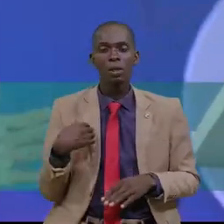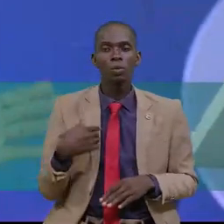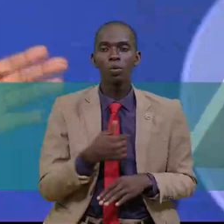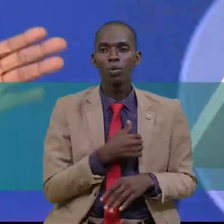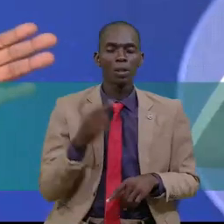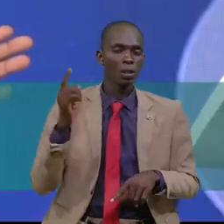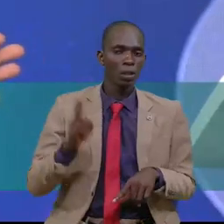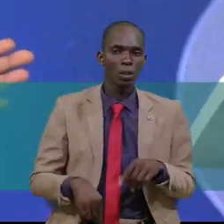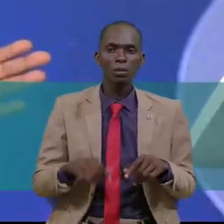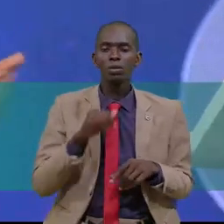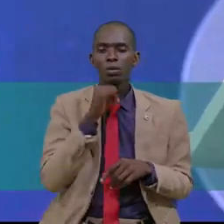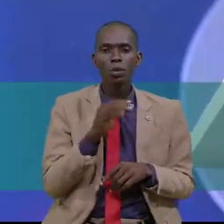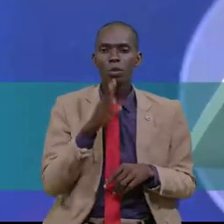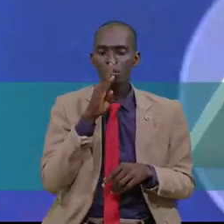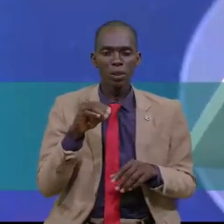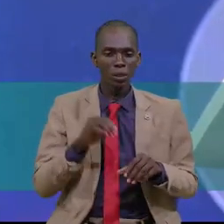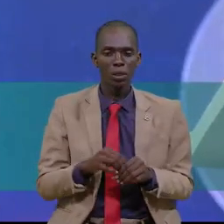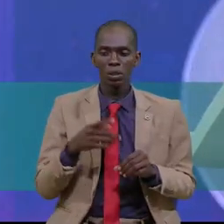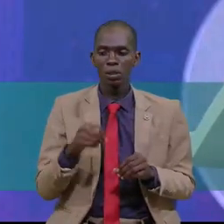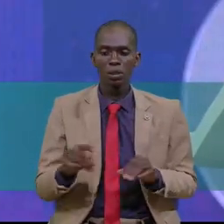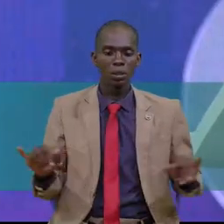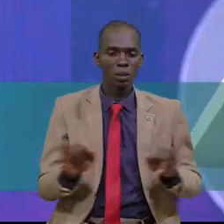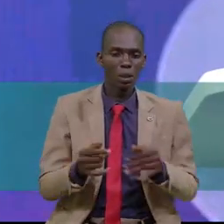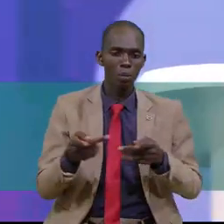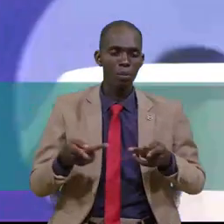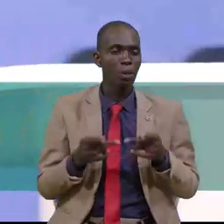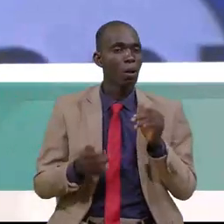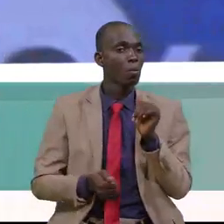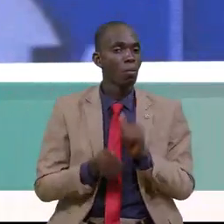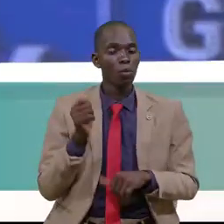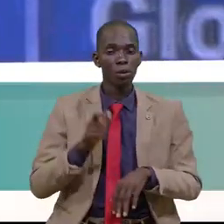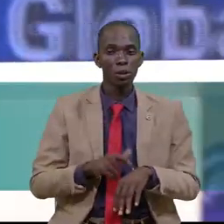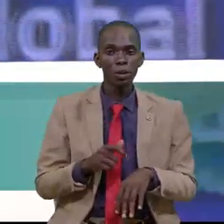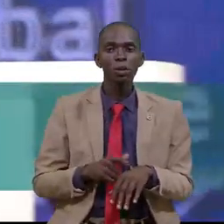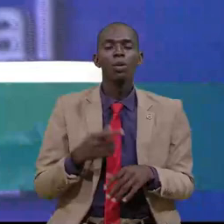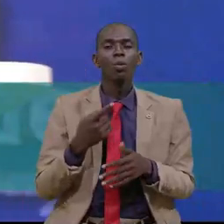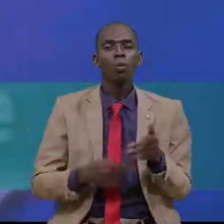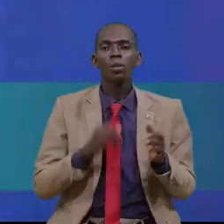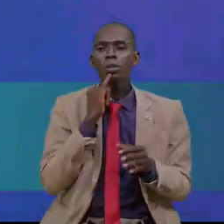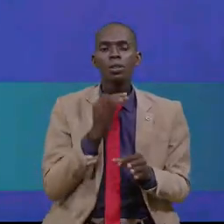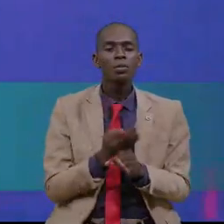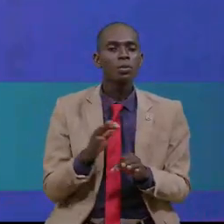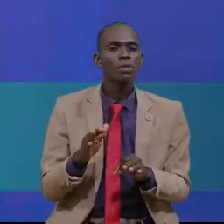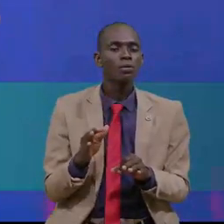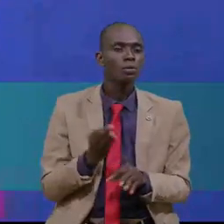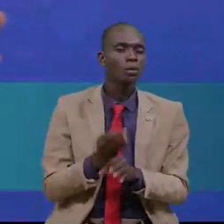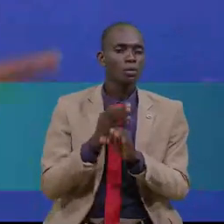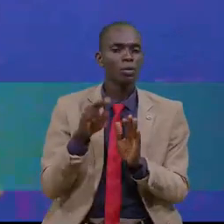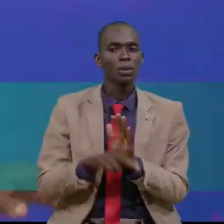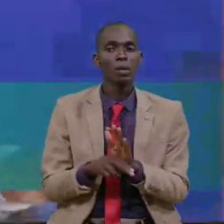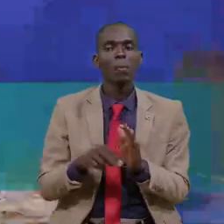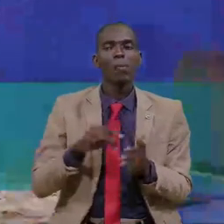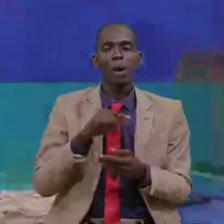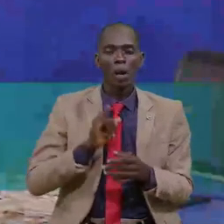ne pouvons pas être au même lieu physique à tout moment. C'est quoi la fidélité? La fidélité, c'est quand elle est